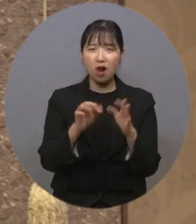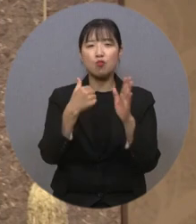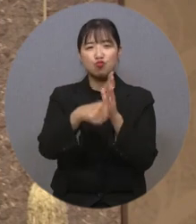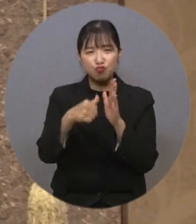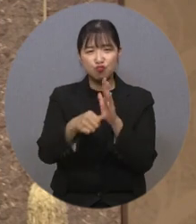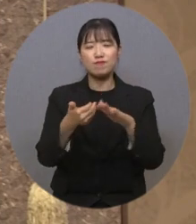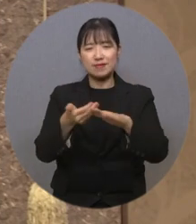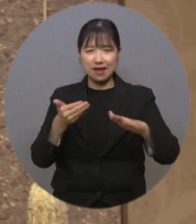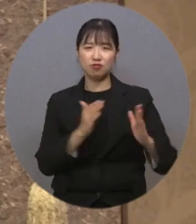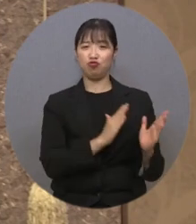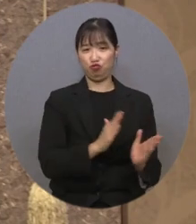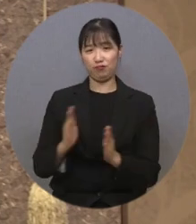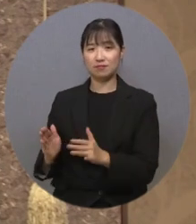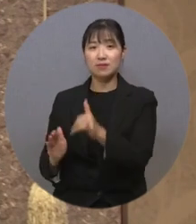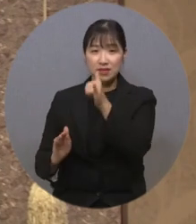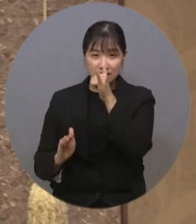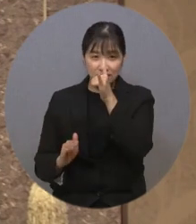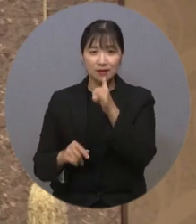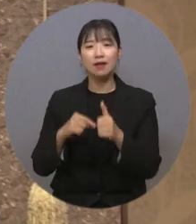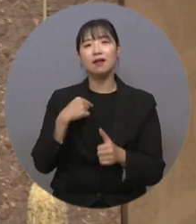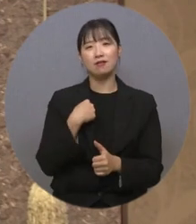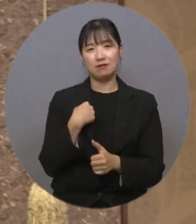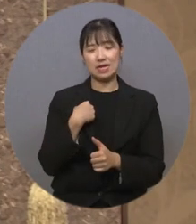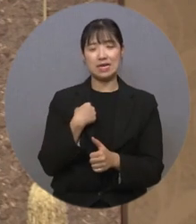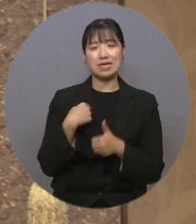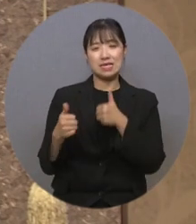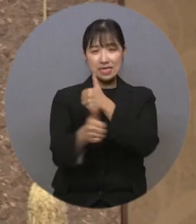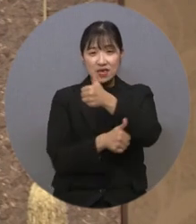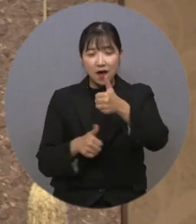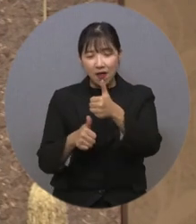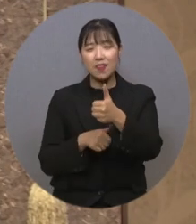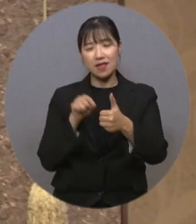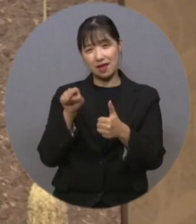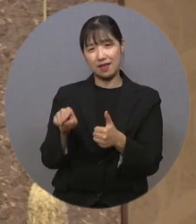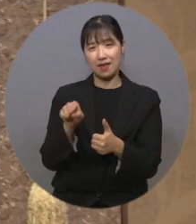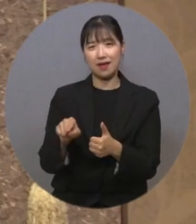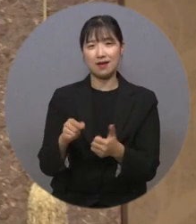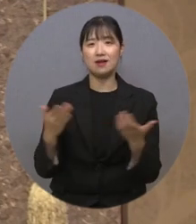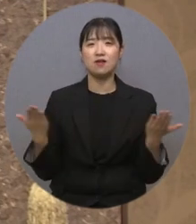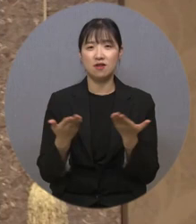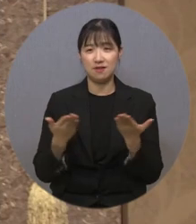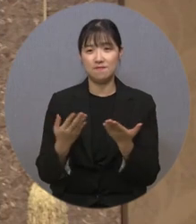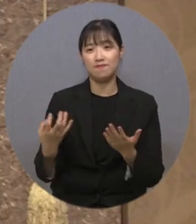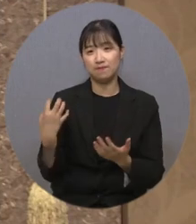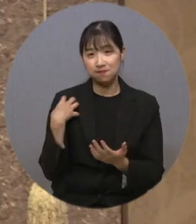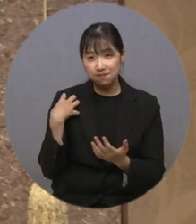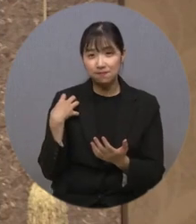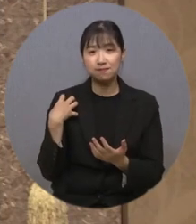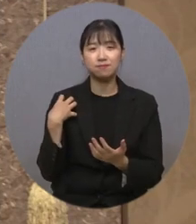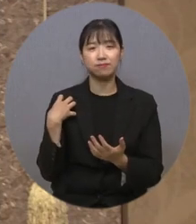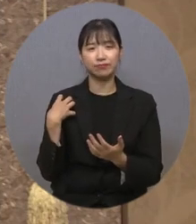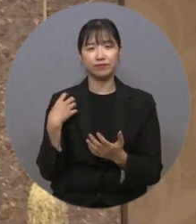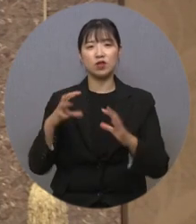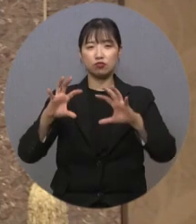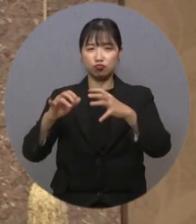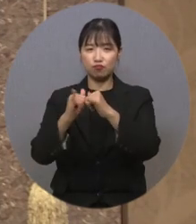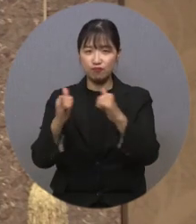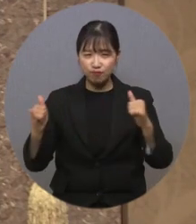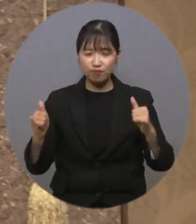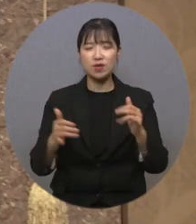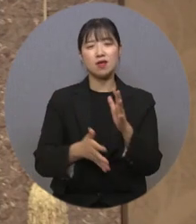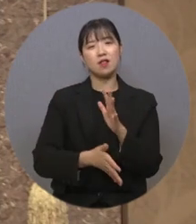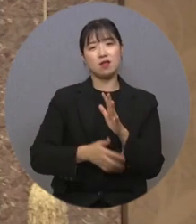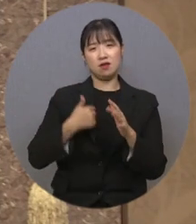사전에 준비한 게 있지 않습니까? 네. 이렇처럼 저희 상임위에서 하는 그 업무가 국민과